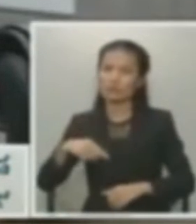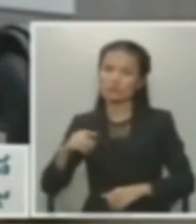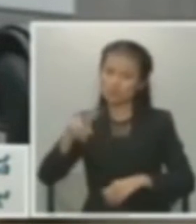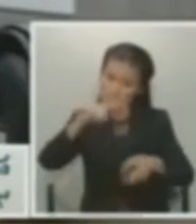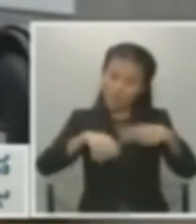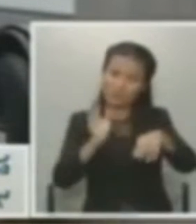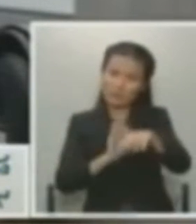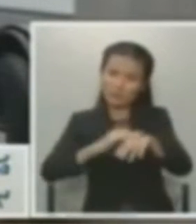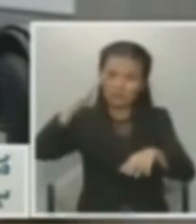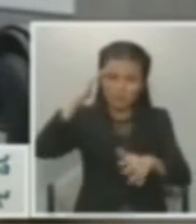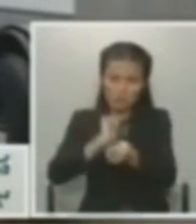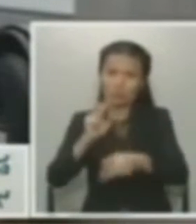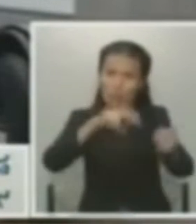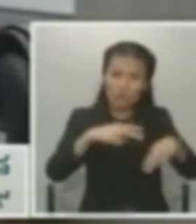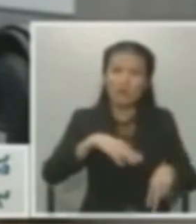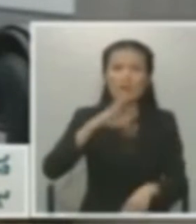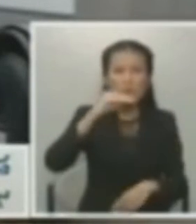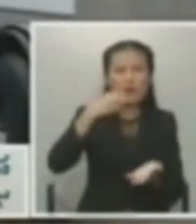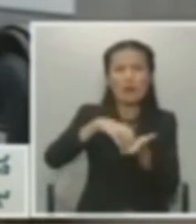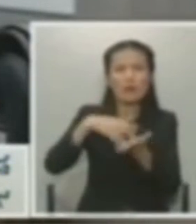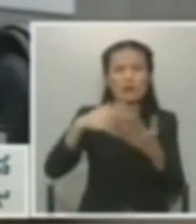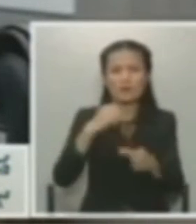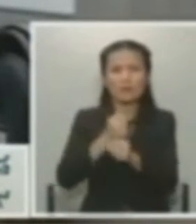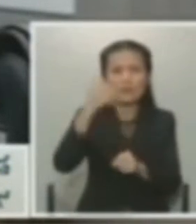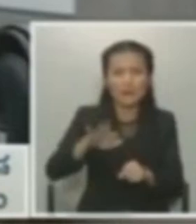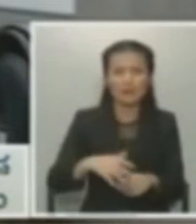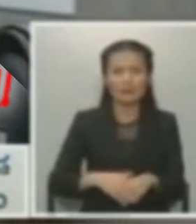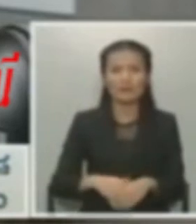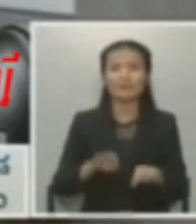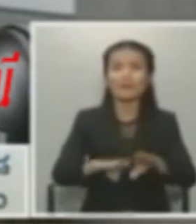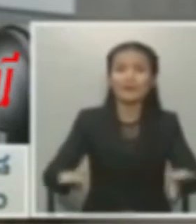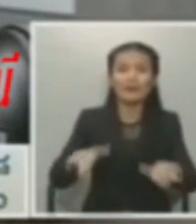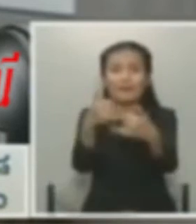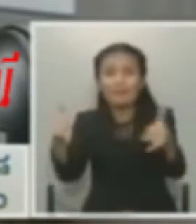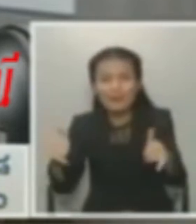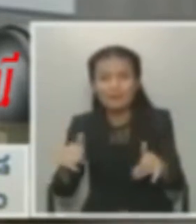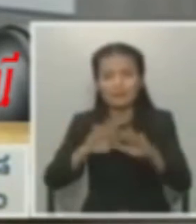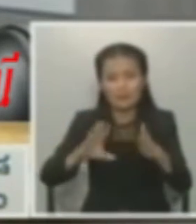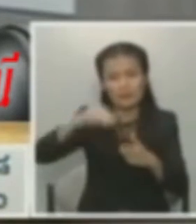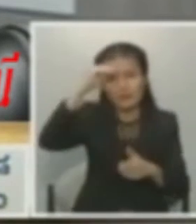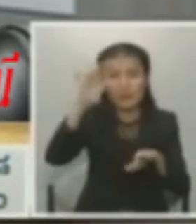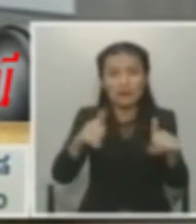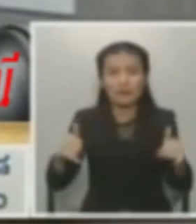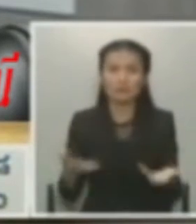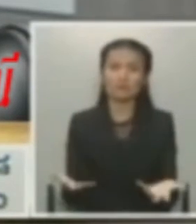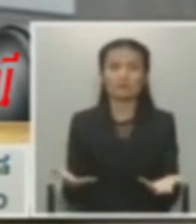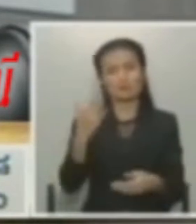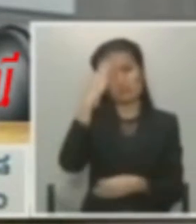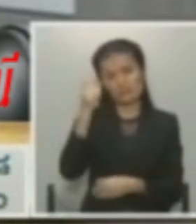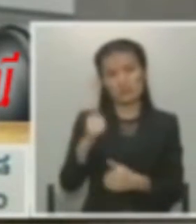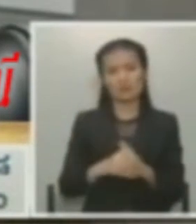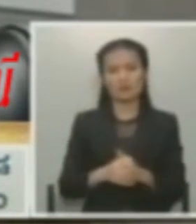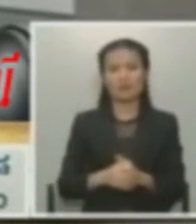ช่พูดแล้วก็บ่อยในนี้ชาวบ้านมันเดือดร้อนหาเงินกระทั่งกับเด็กๆแล้วครับไม่มีที่กินแล้วเหรอครับอย่